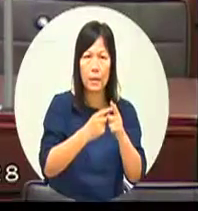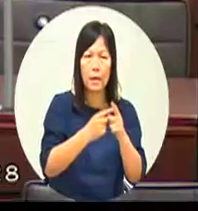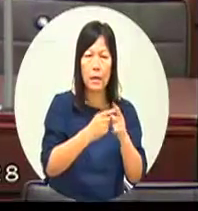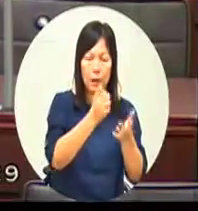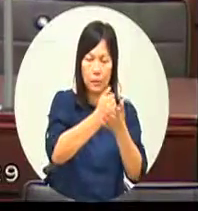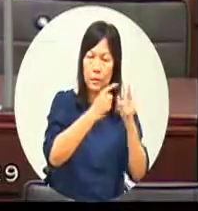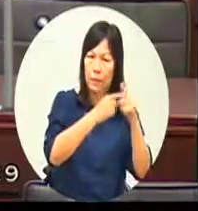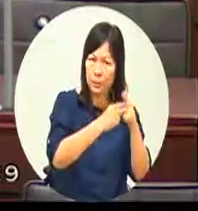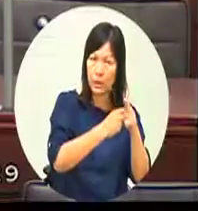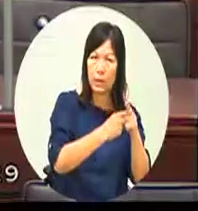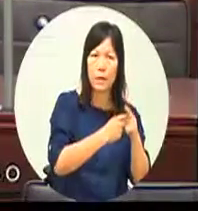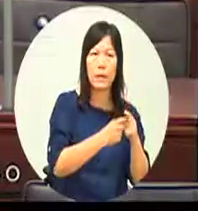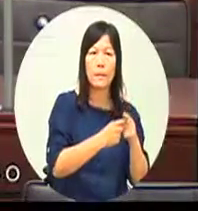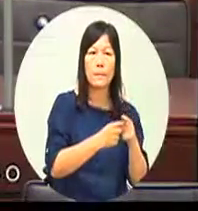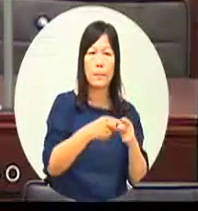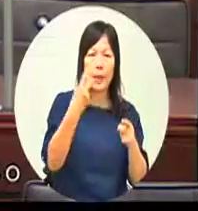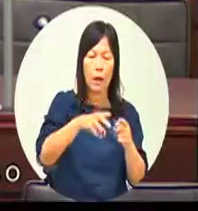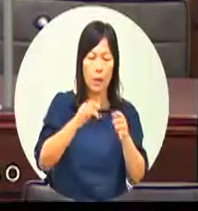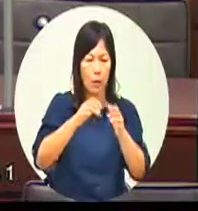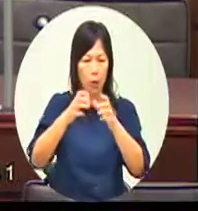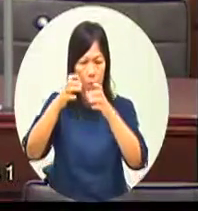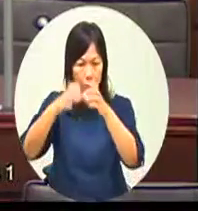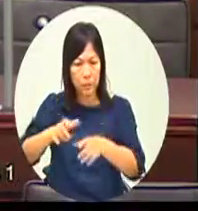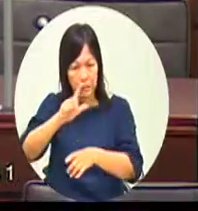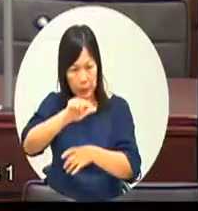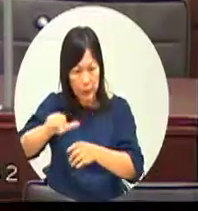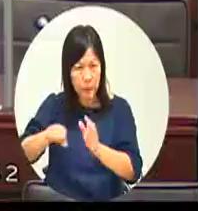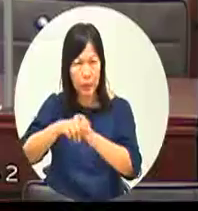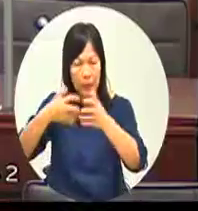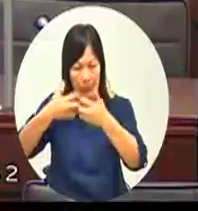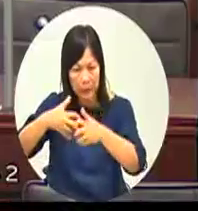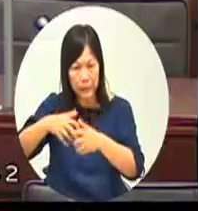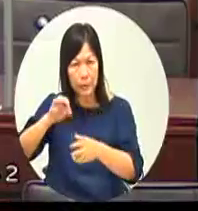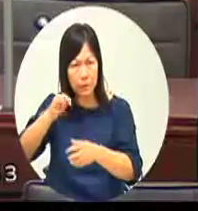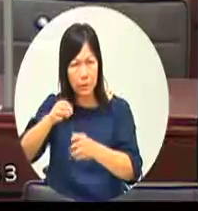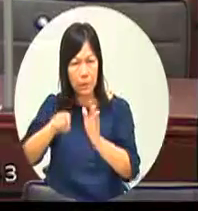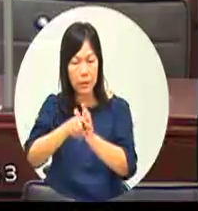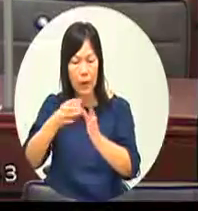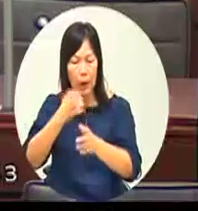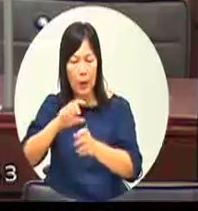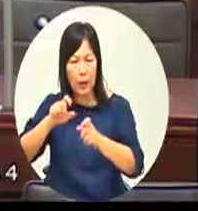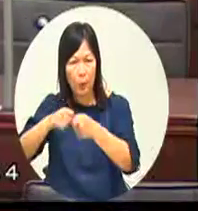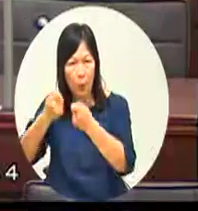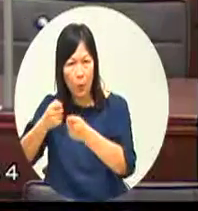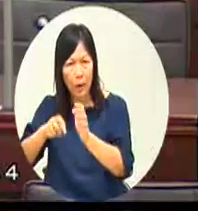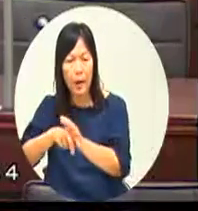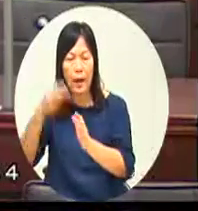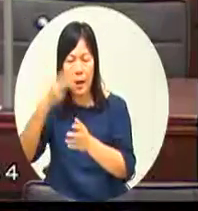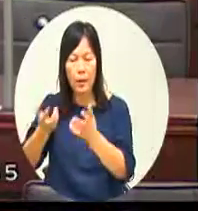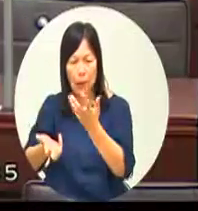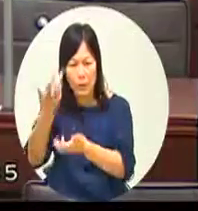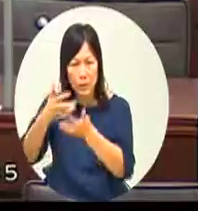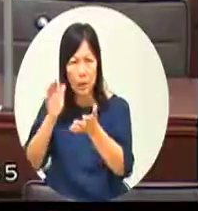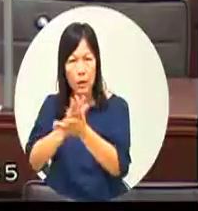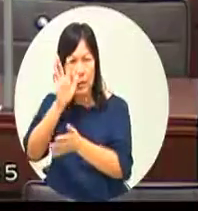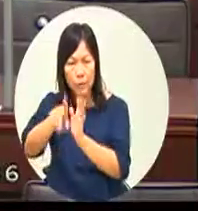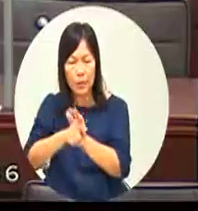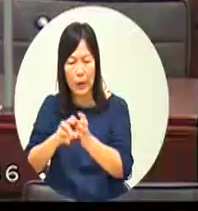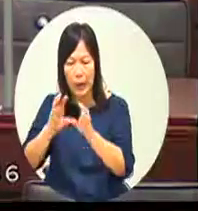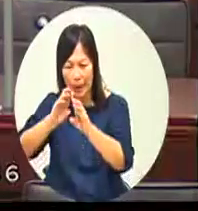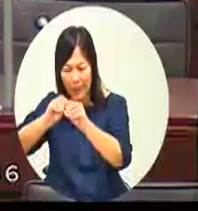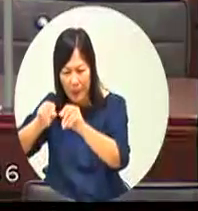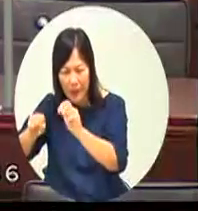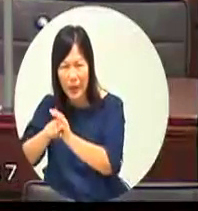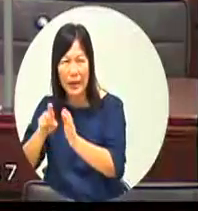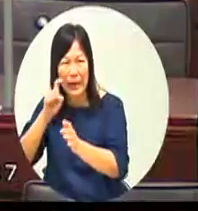那以及就是说整个设备它本身的一个设备费的一个折旧，以及最后烧出来的这些底渣，这